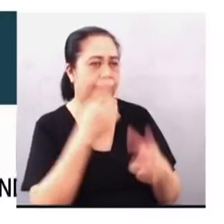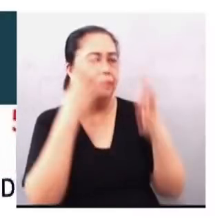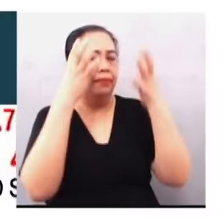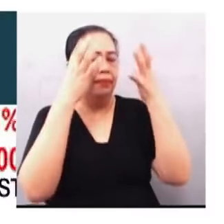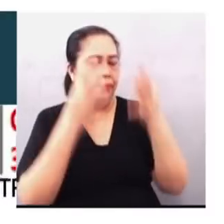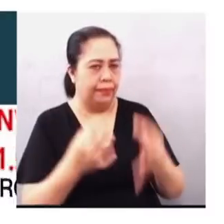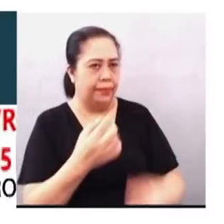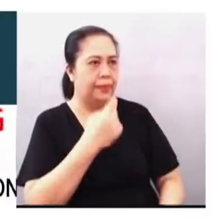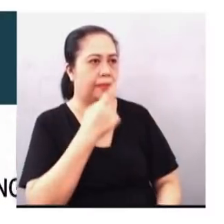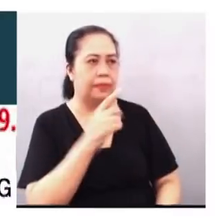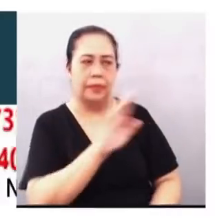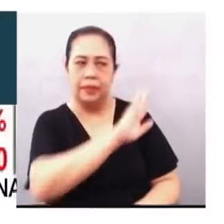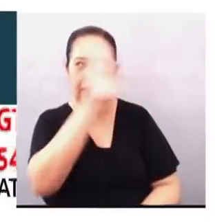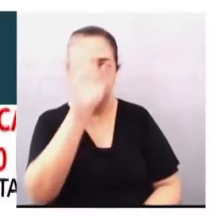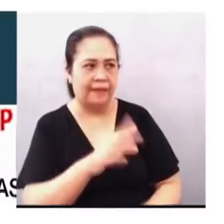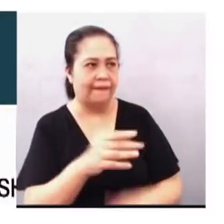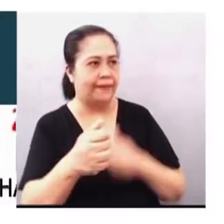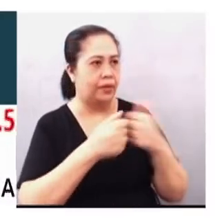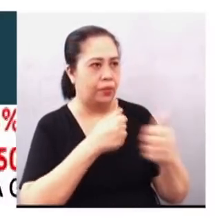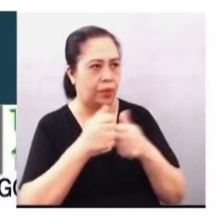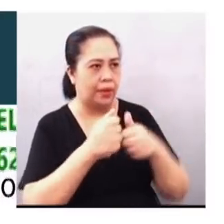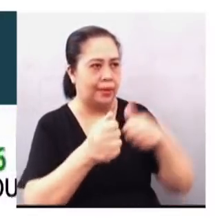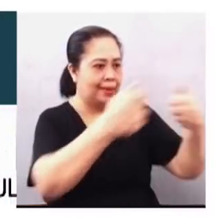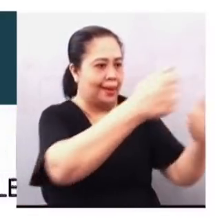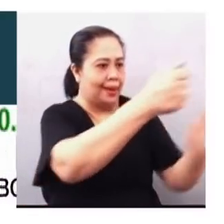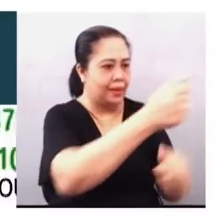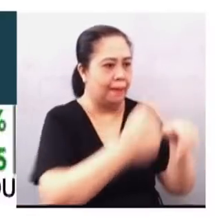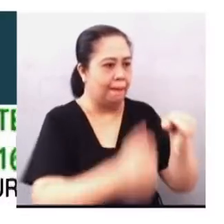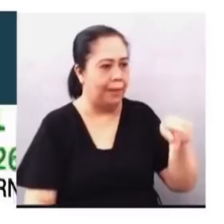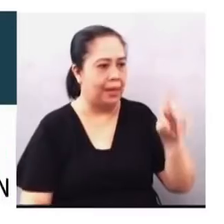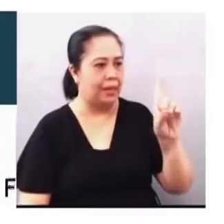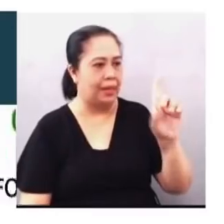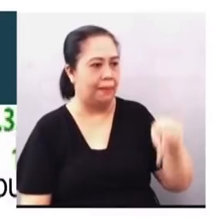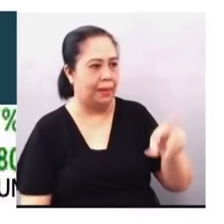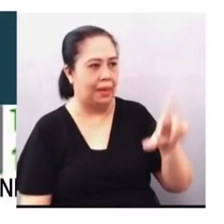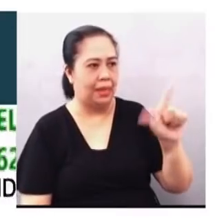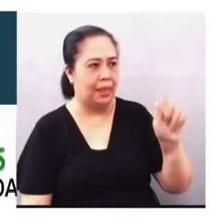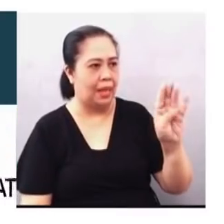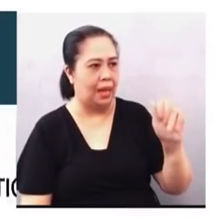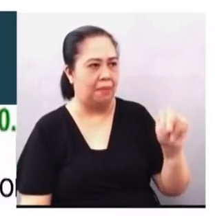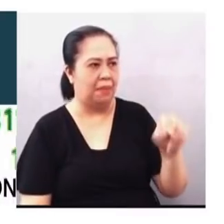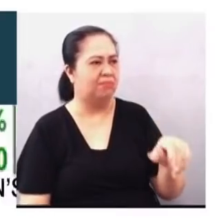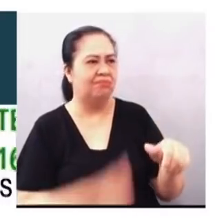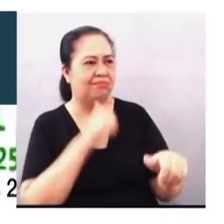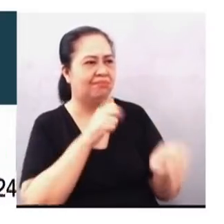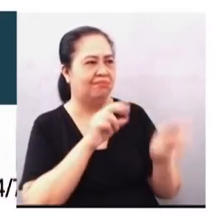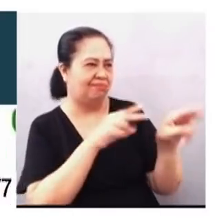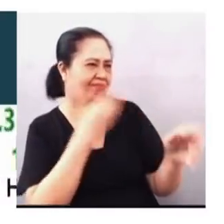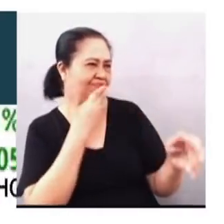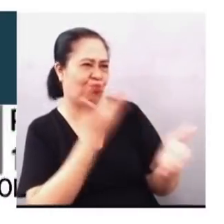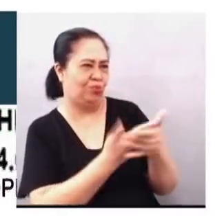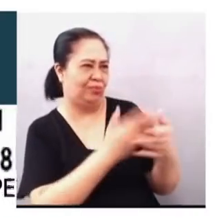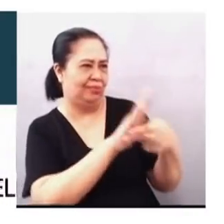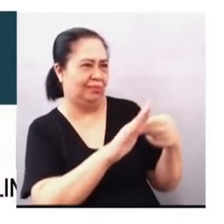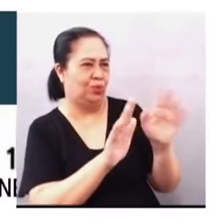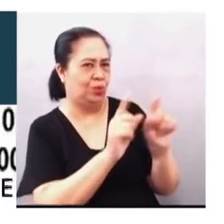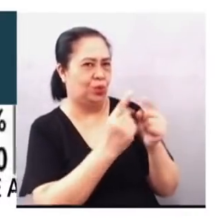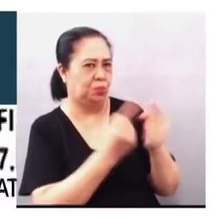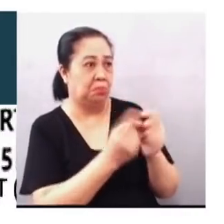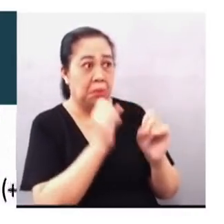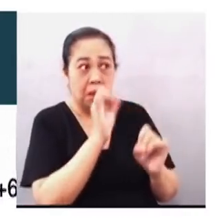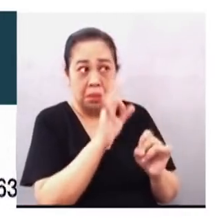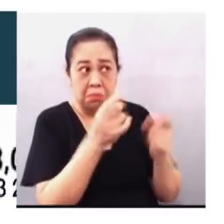statement that she will never run under PDP-Laban. Hindi po maganda ang pananaw niya sa partido ninyo. So kung mangyayari